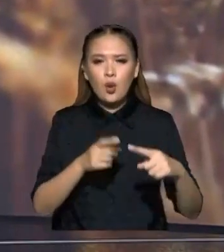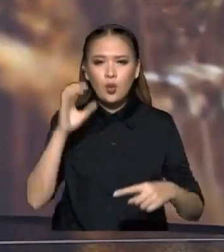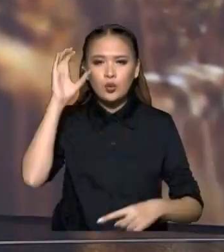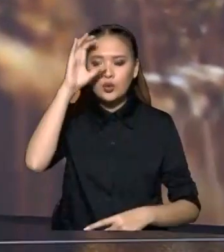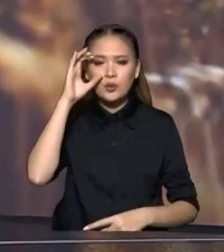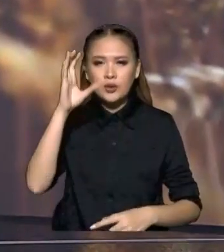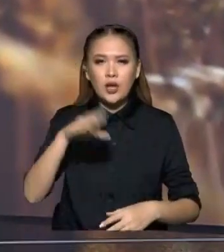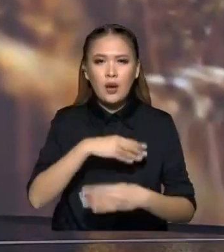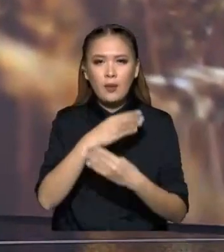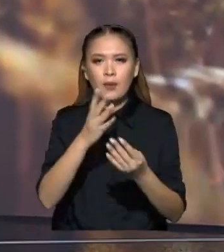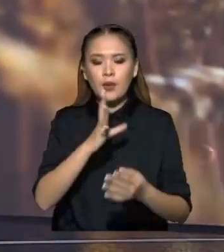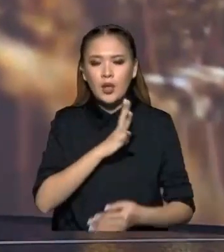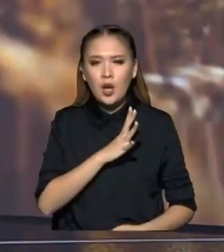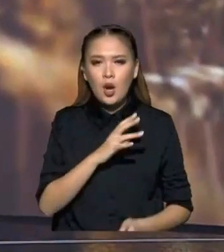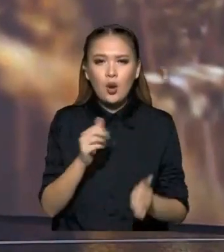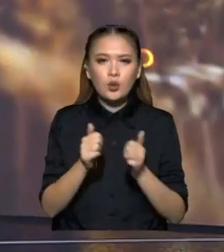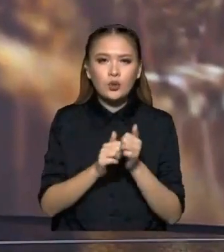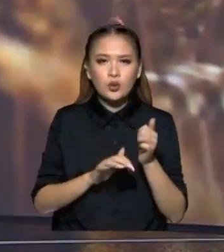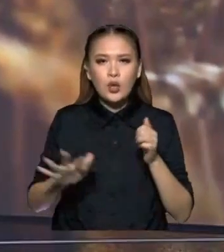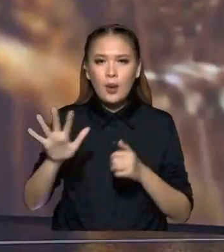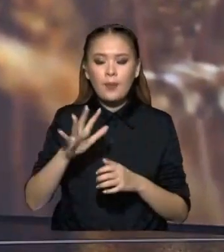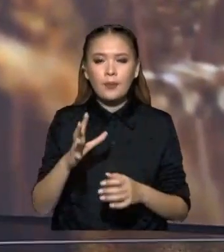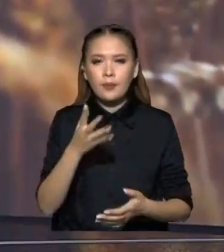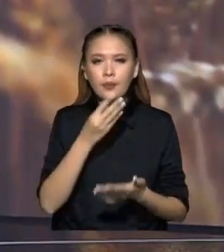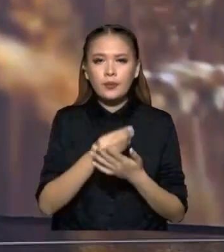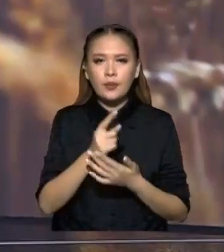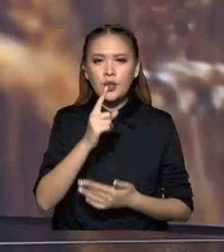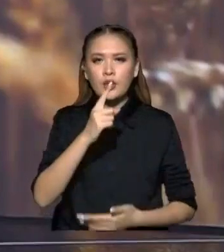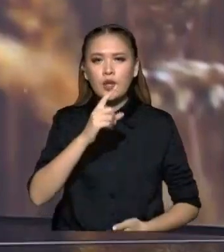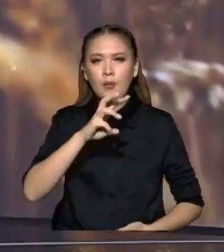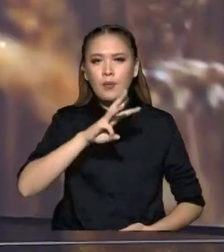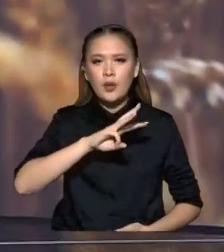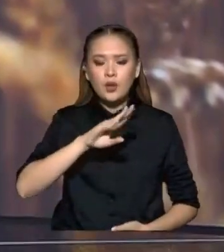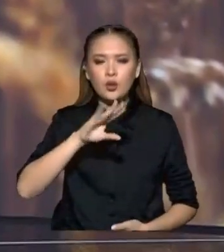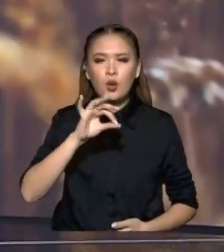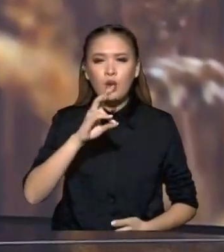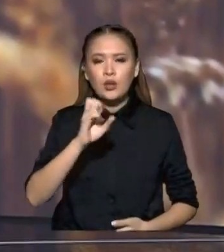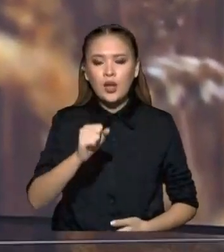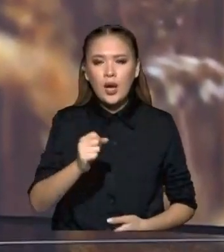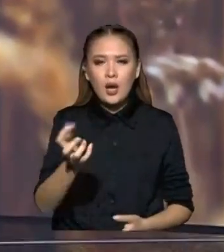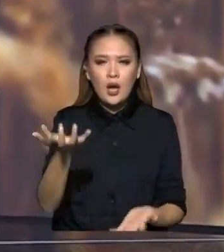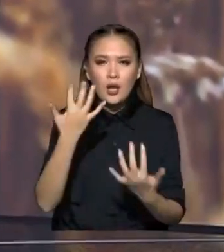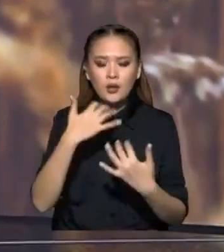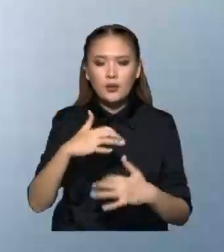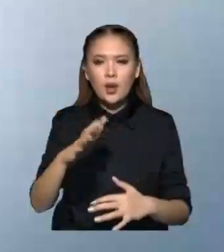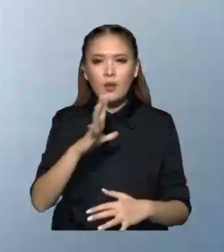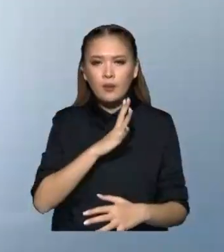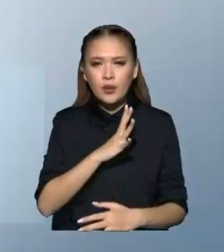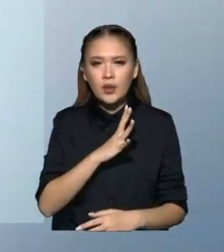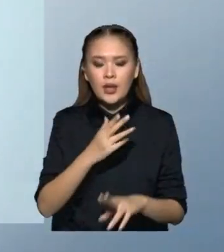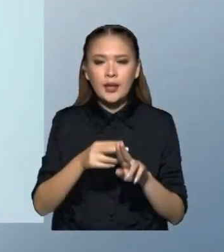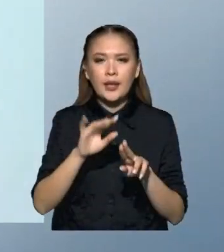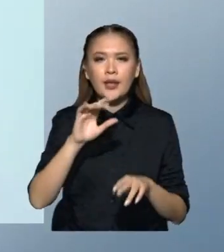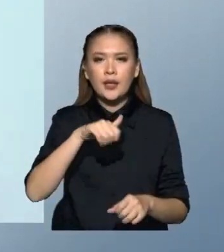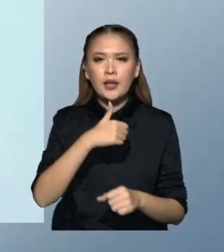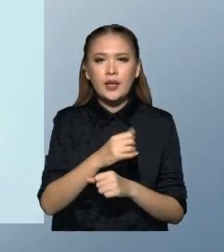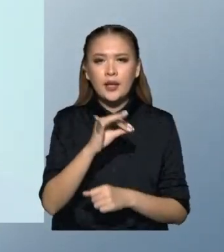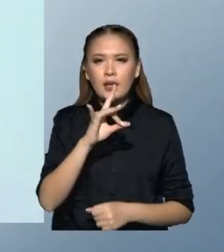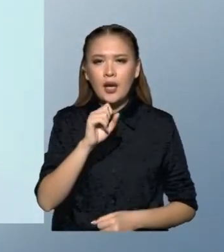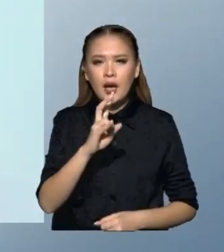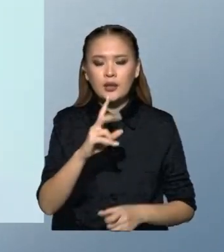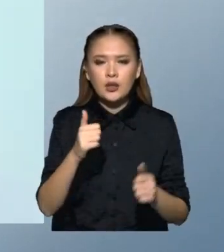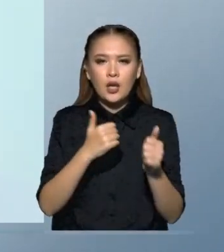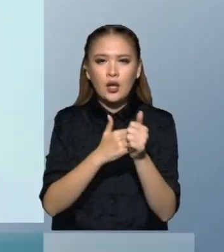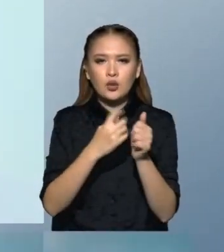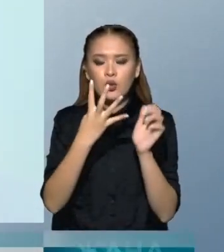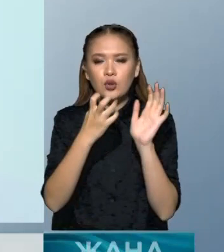өткен. Оңтүстіктегі көршіміз бізден 1,5 миллион тонна астық сатып алыпты. Одан кейінгі басты тұтынушымыз Иран. Олардың алғаны